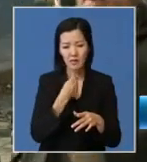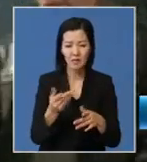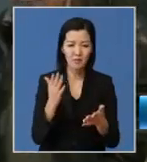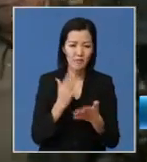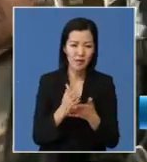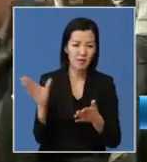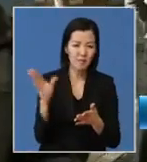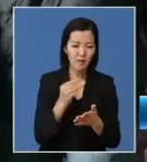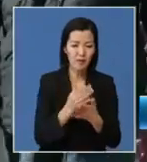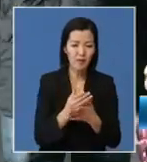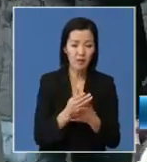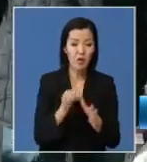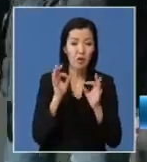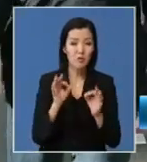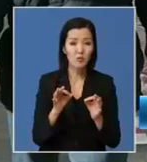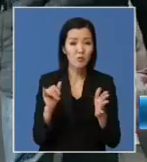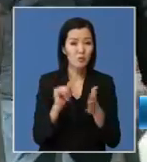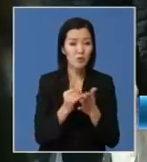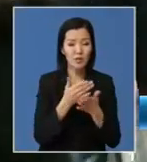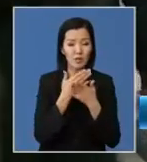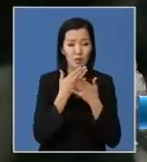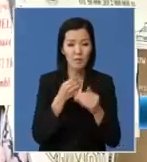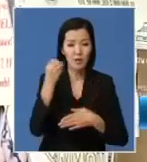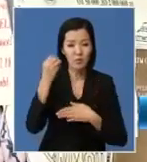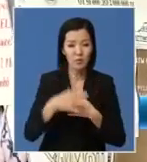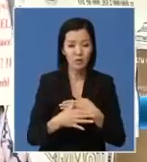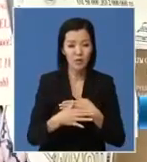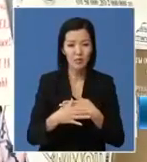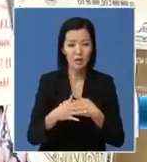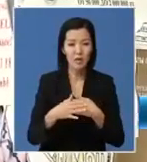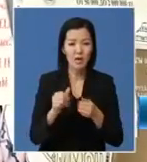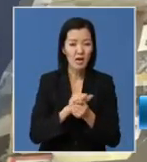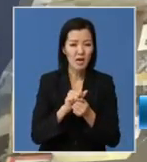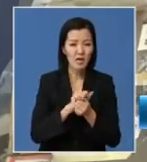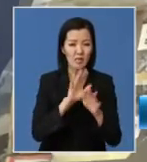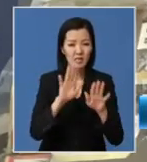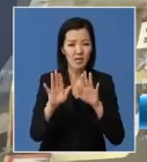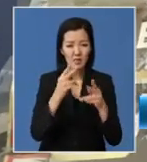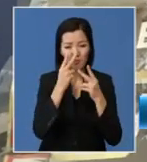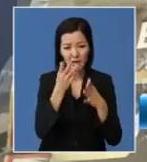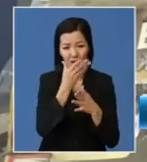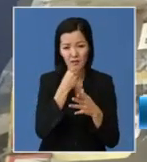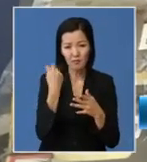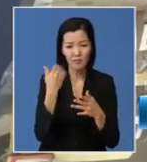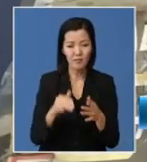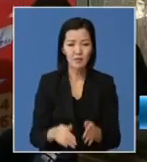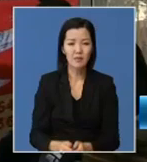ортақ қате дұрыс орналастырылмаған. Қаланың дәл орталығында жарыса жапсырған қағаздар көрген көзді де көңілді де